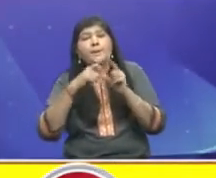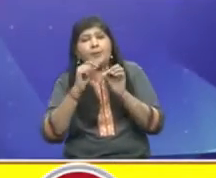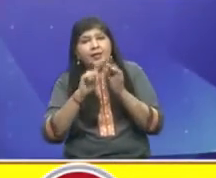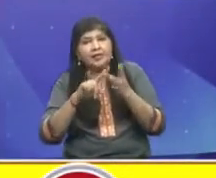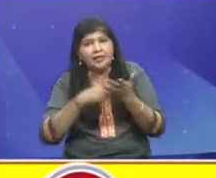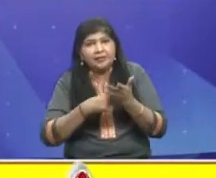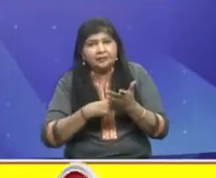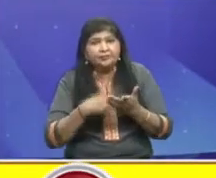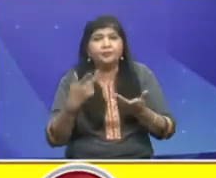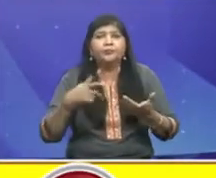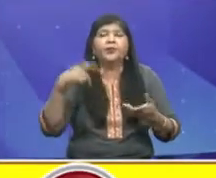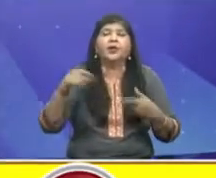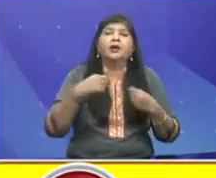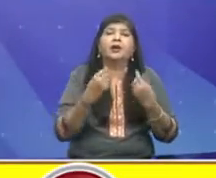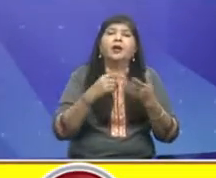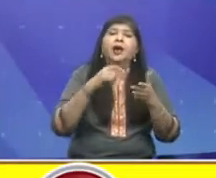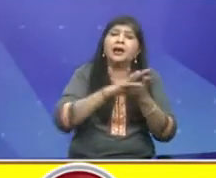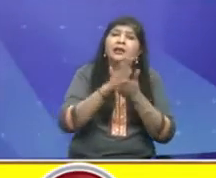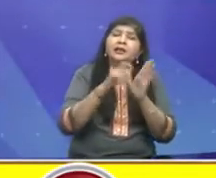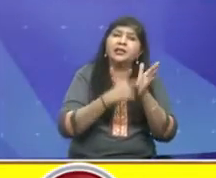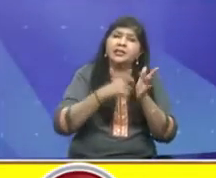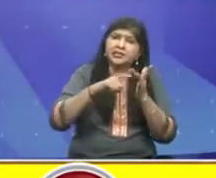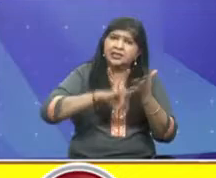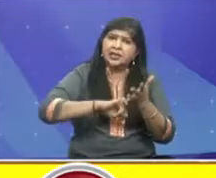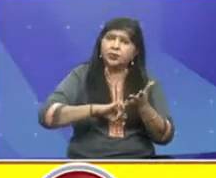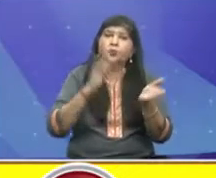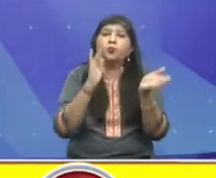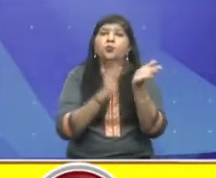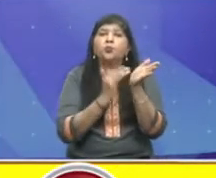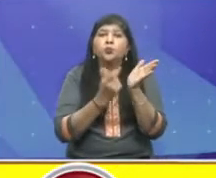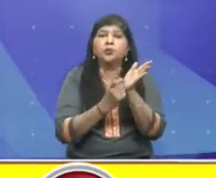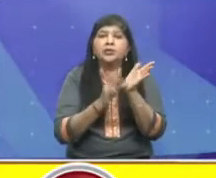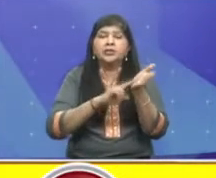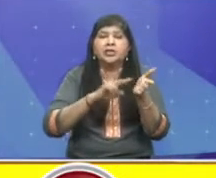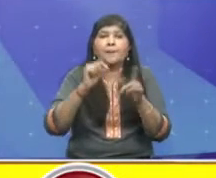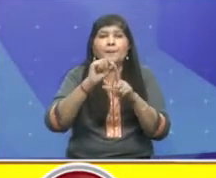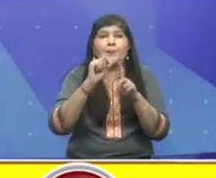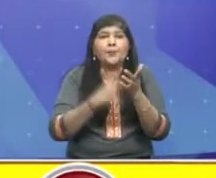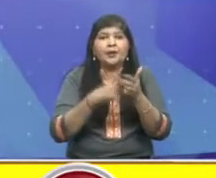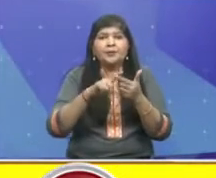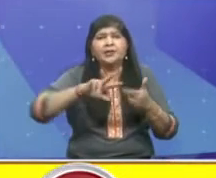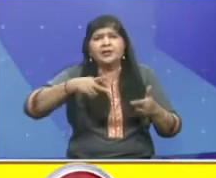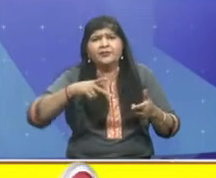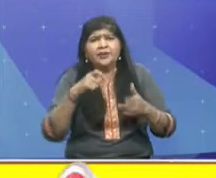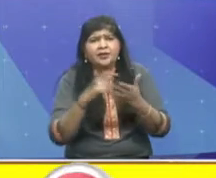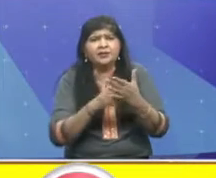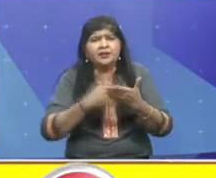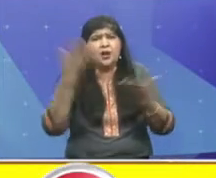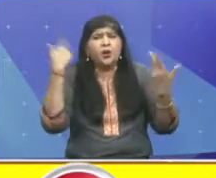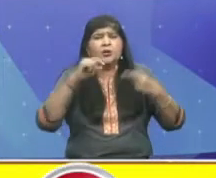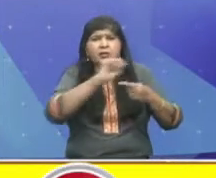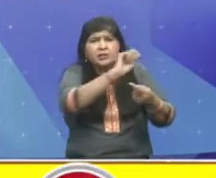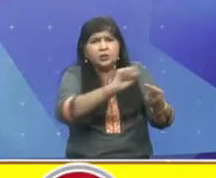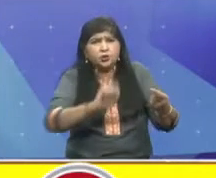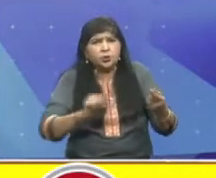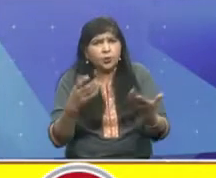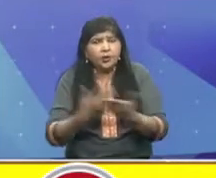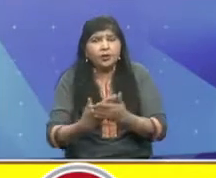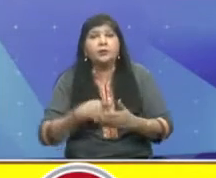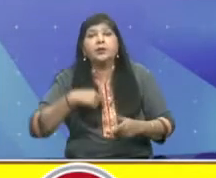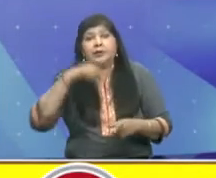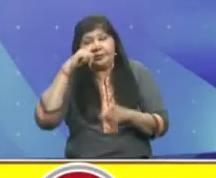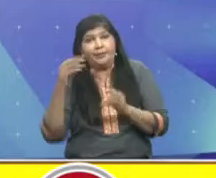रैदास, भारतेंदु हरिश्चंद्र, मुंशी प्रेमचंद और जयशंकर प्रसाद जैसे महान विभूतियों के सम्मान